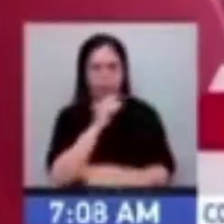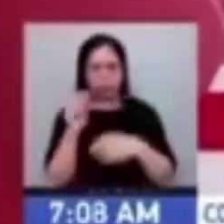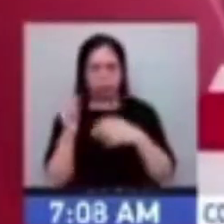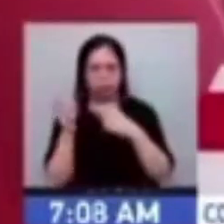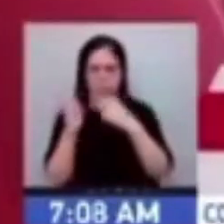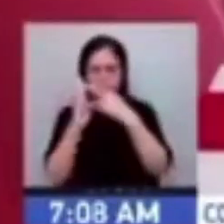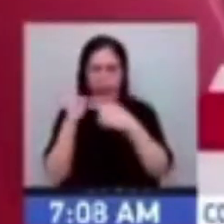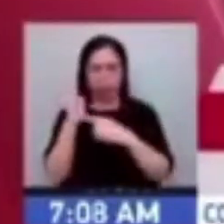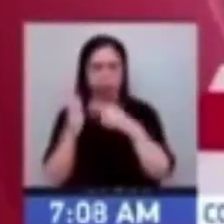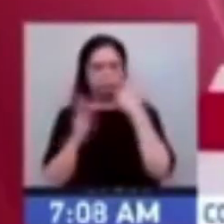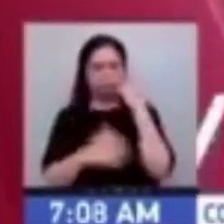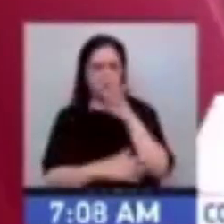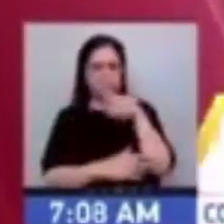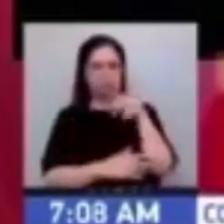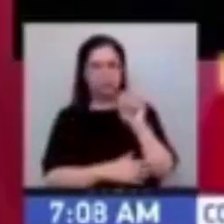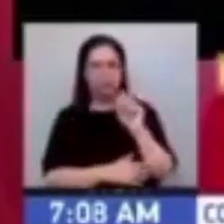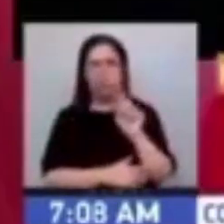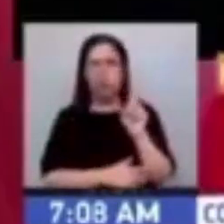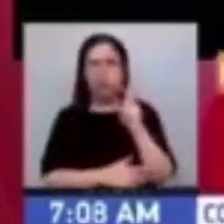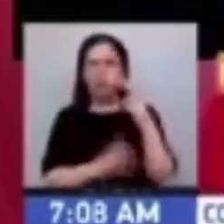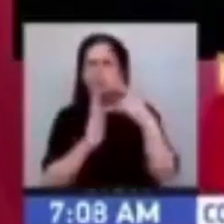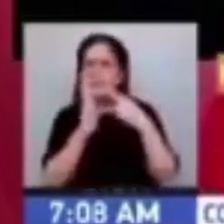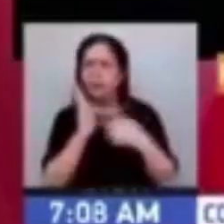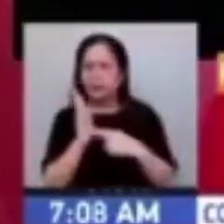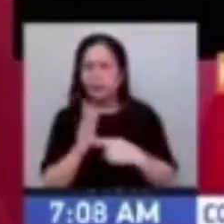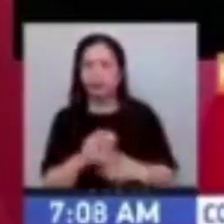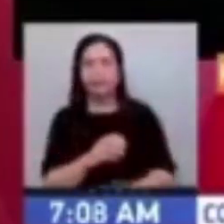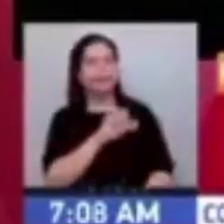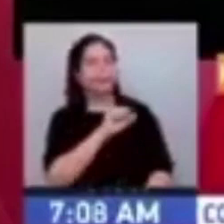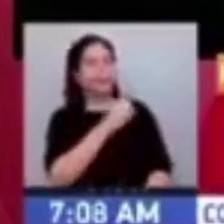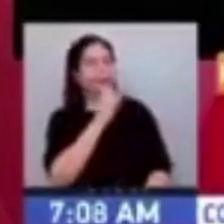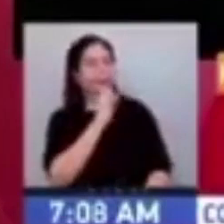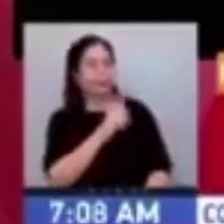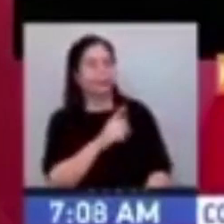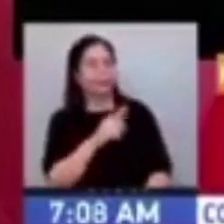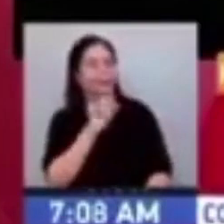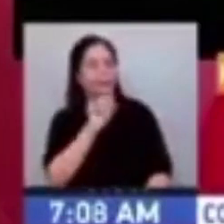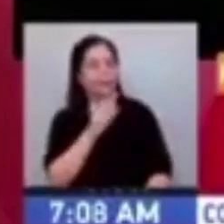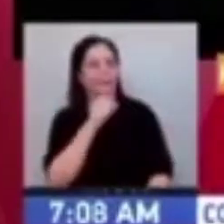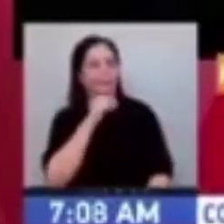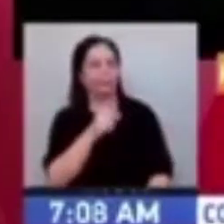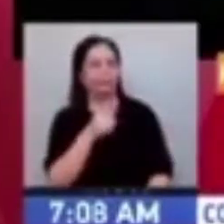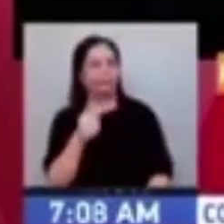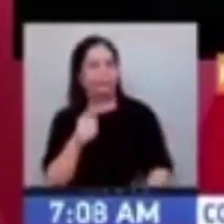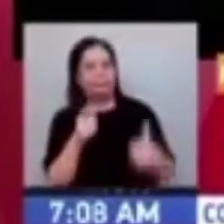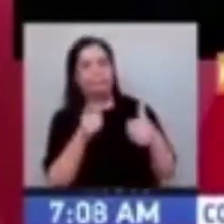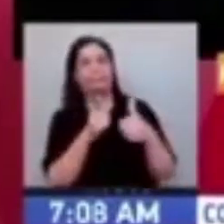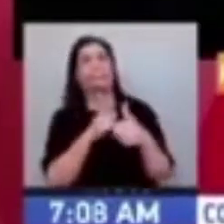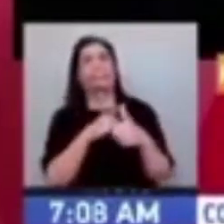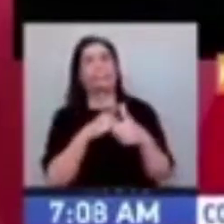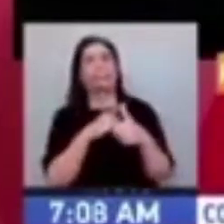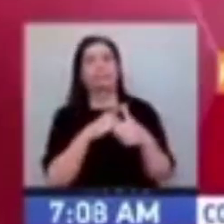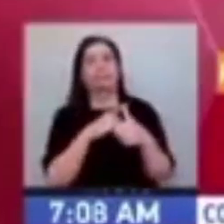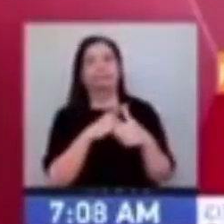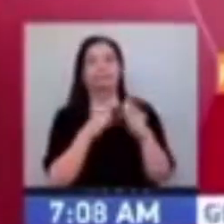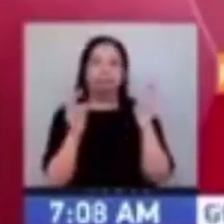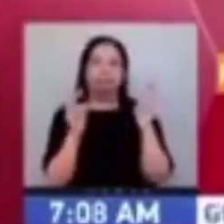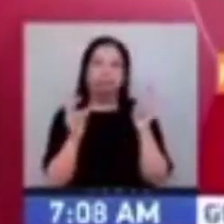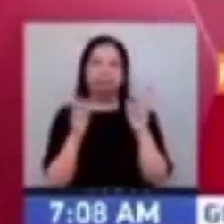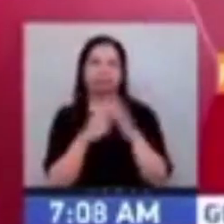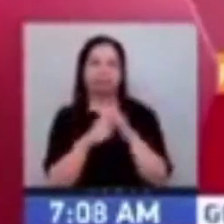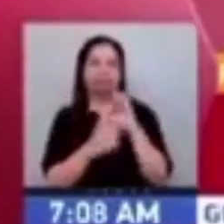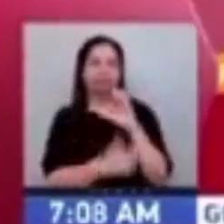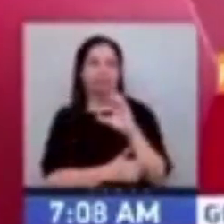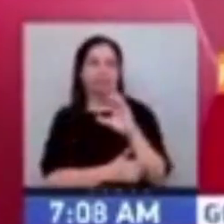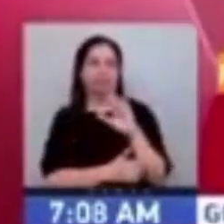4PS criteria? Yes, okay. Yan nga po yung isa sa unang-unang sabihin na natin ni criteria para po